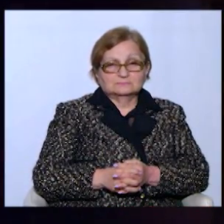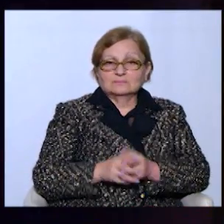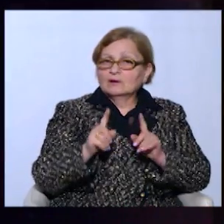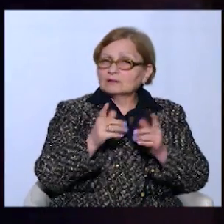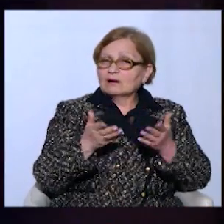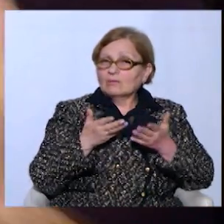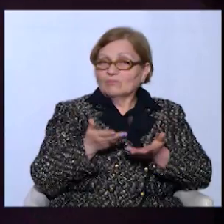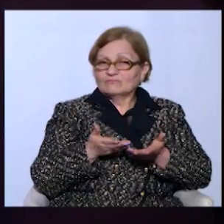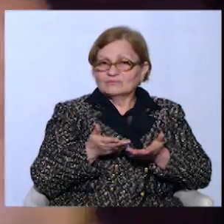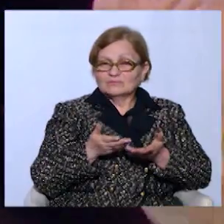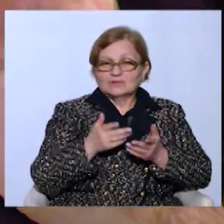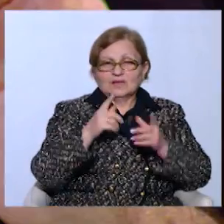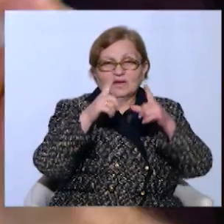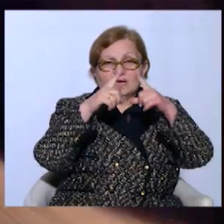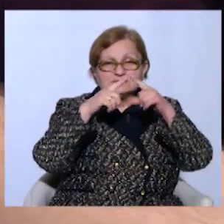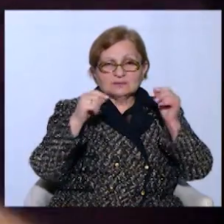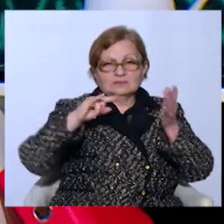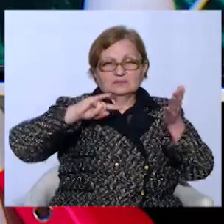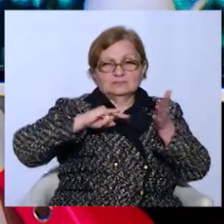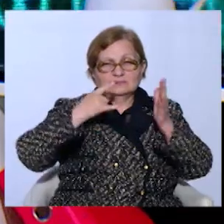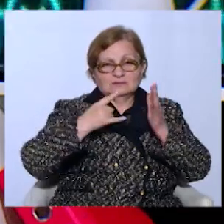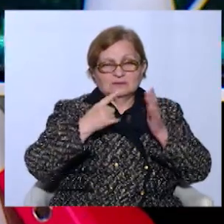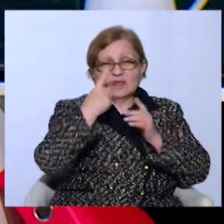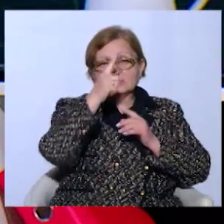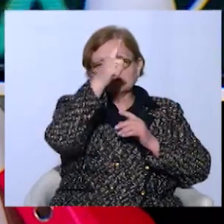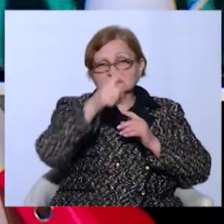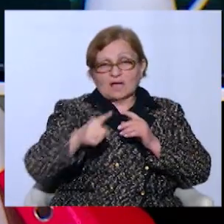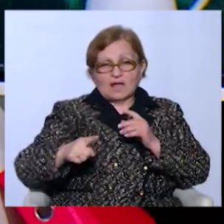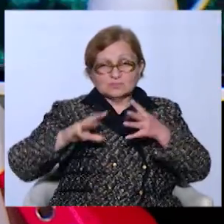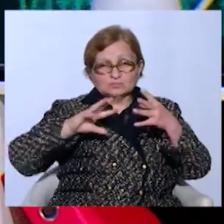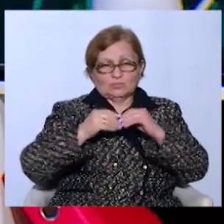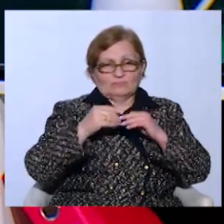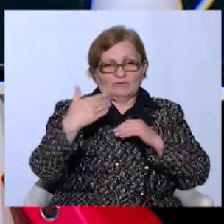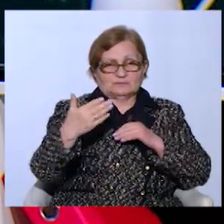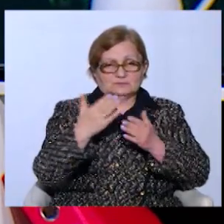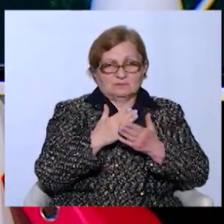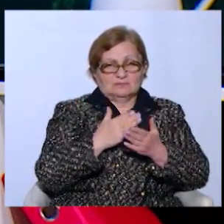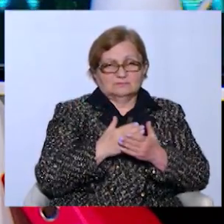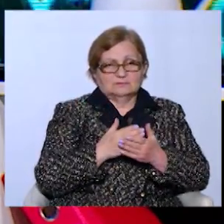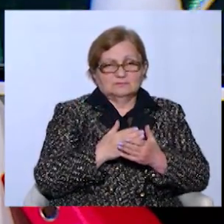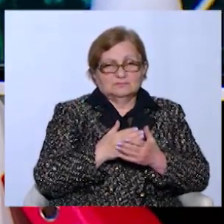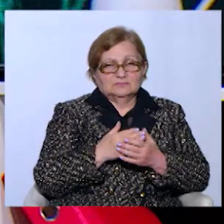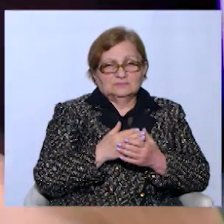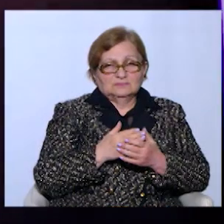რა გამოვიდა. სამ კუთხეს და ოთხ კუთხეს საერთო გვერდი აქვთ. აი ეს